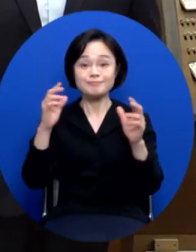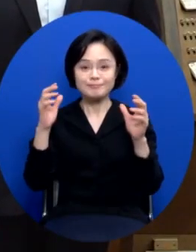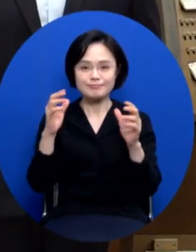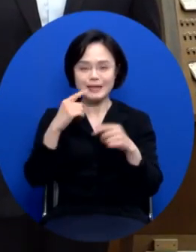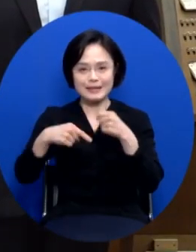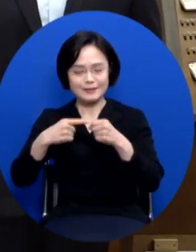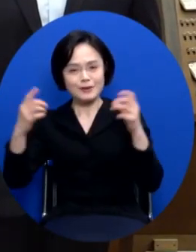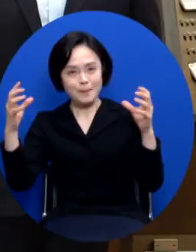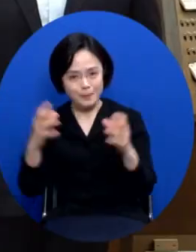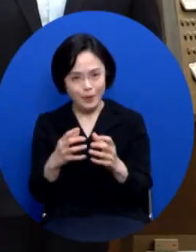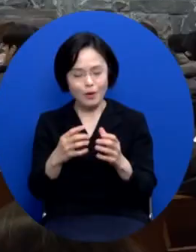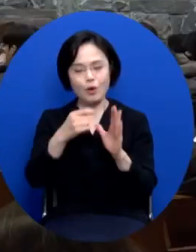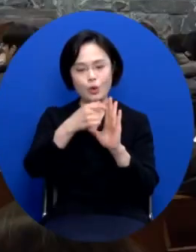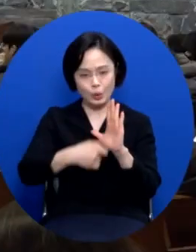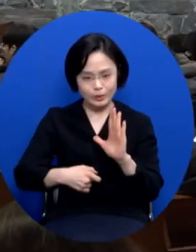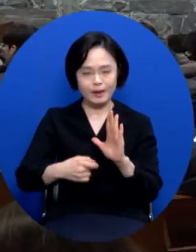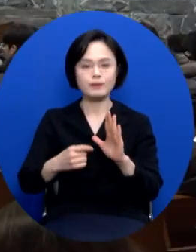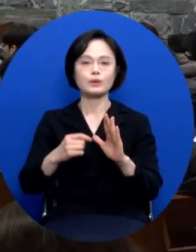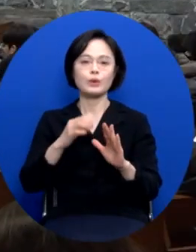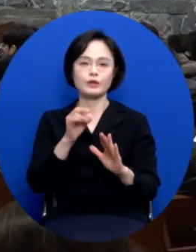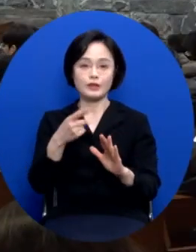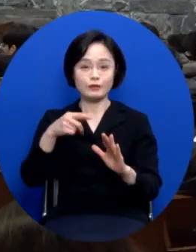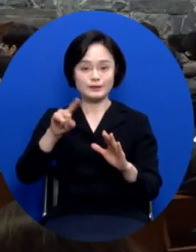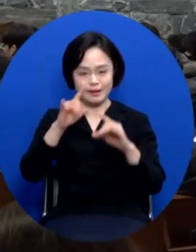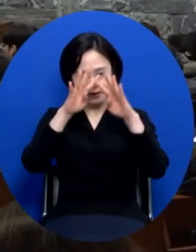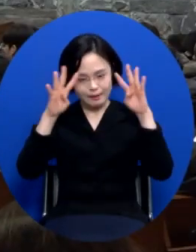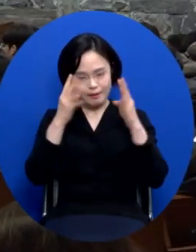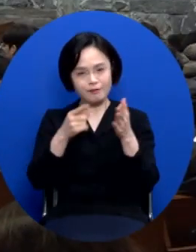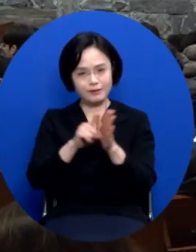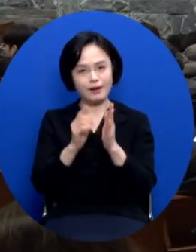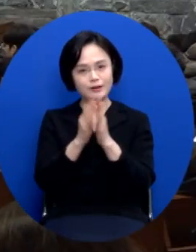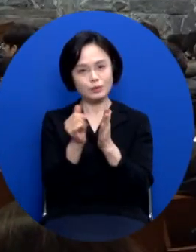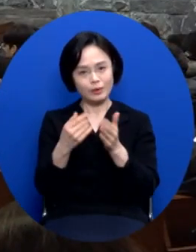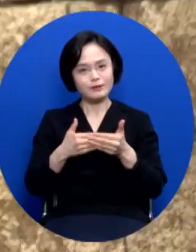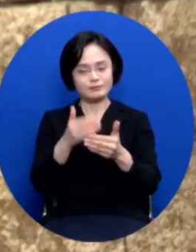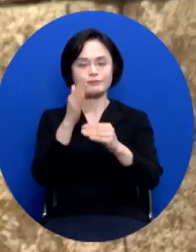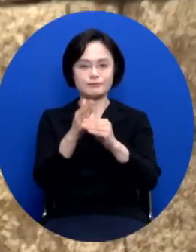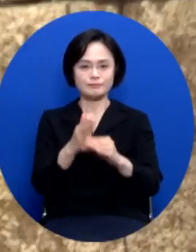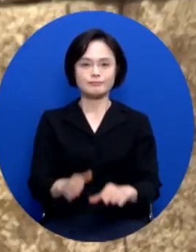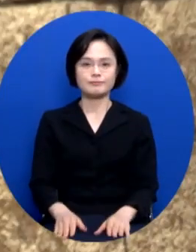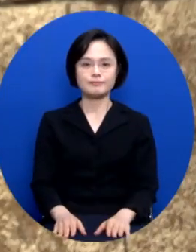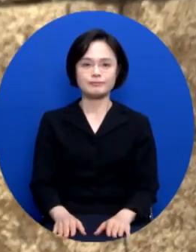평화와 나라, 교단을 비롯해 연세와 국내 대학을 위한 기도회를 진행해 오고 있습니다.